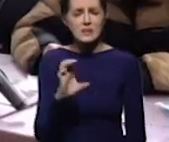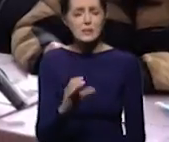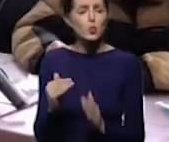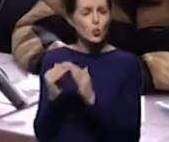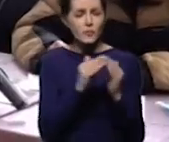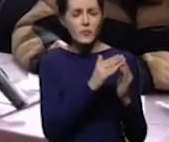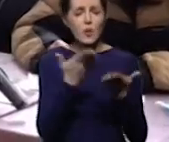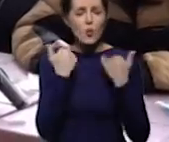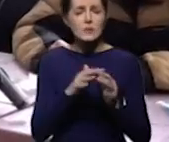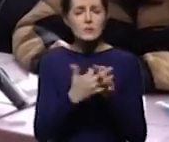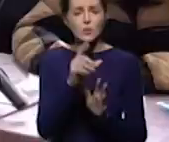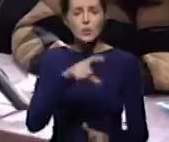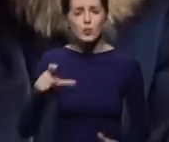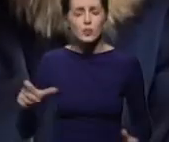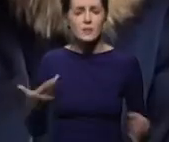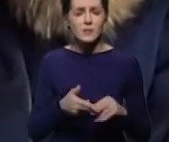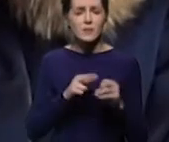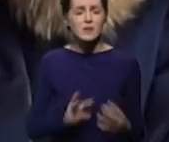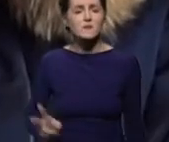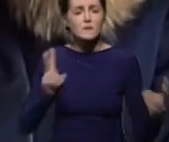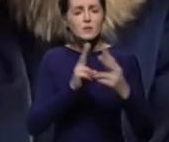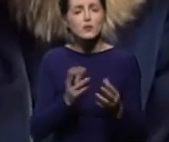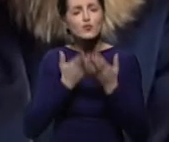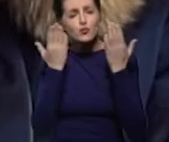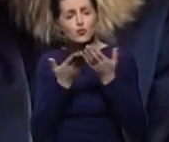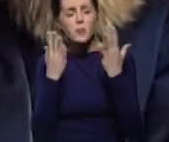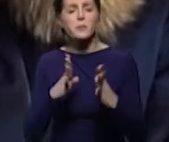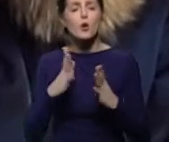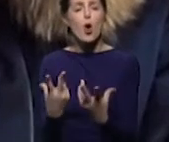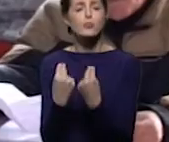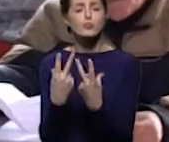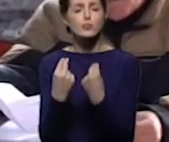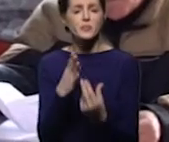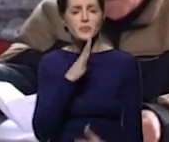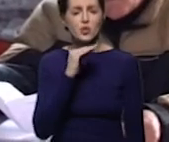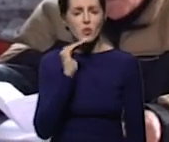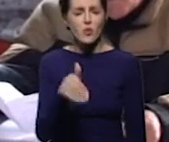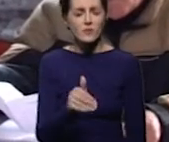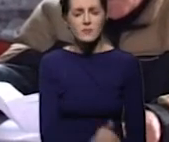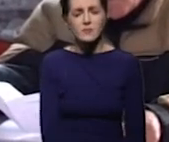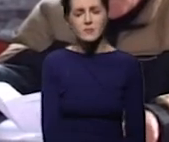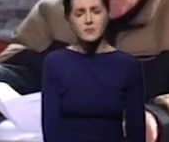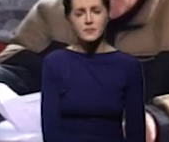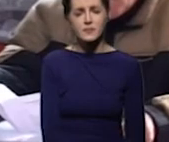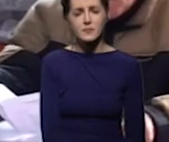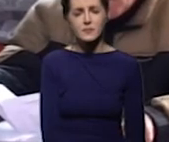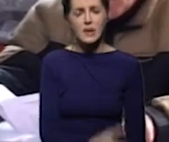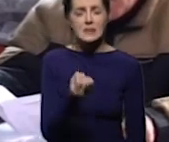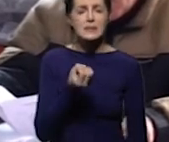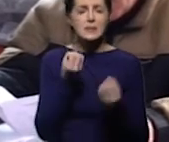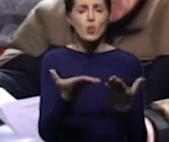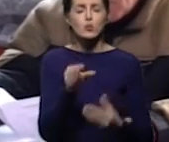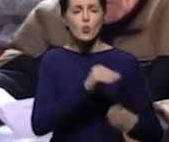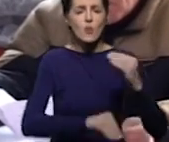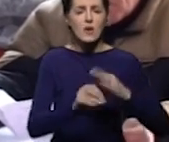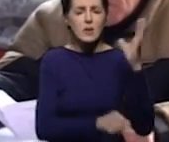час зустрічі селяни зачитують передвиборні обіцянки чиновників. Тільки створення нових робочих місць може